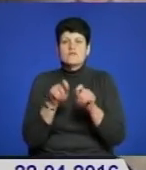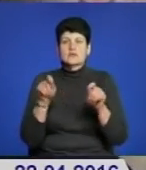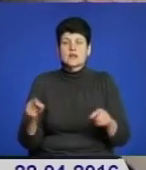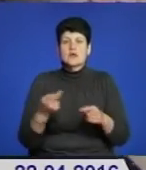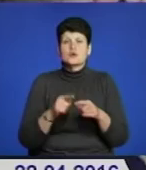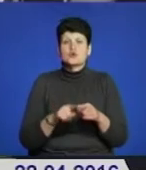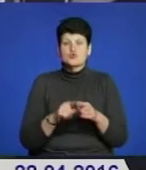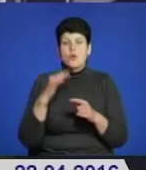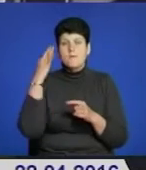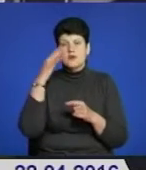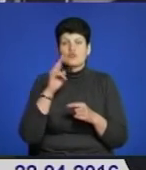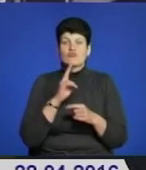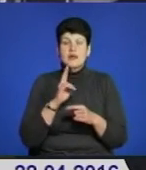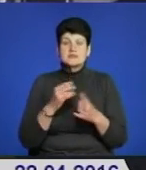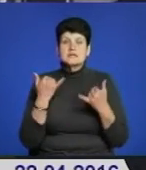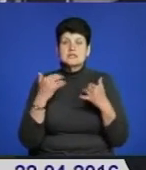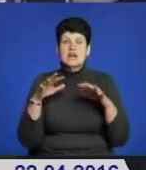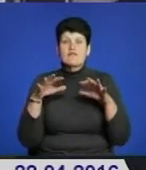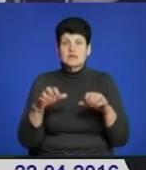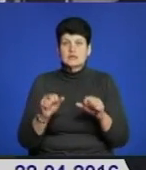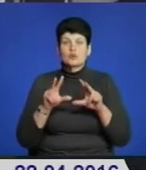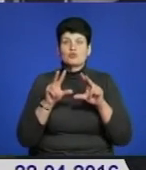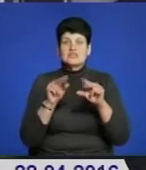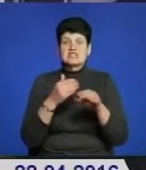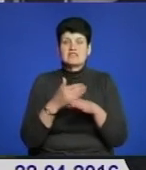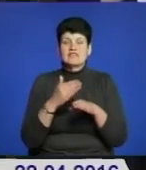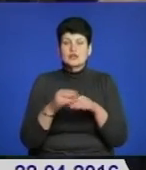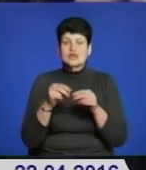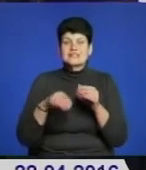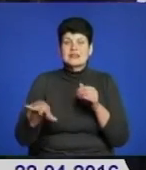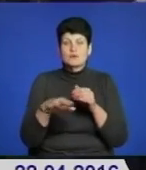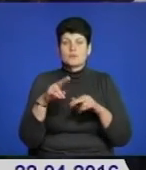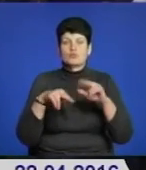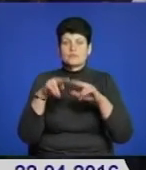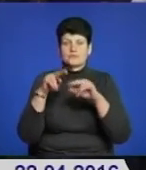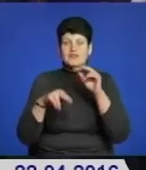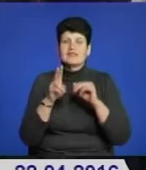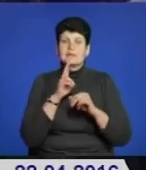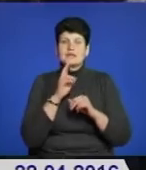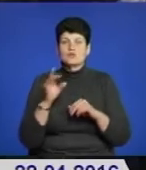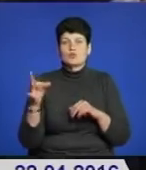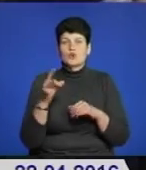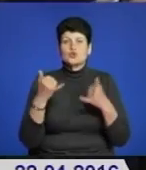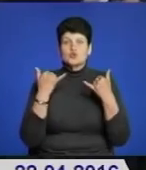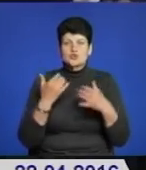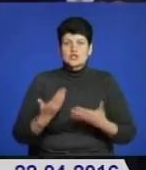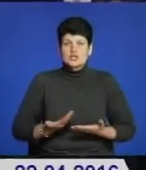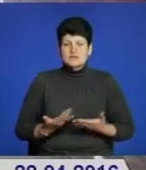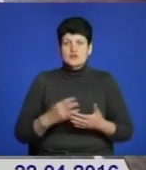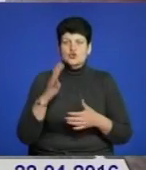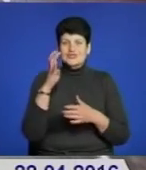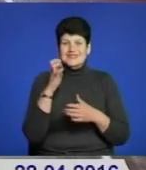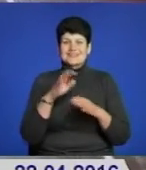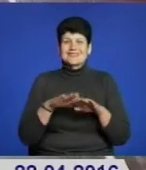мріють і у Кременці. Наразі влада пообіцяла виділити земельну ділянку під забудову. У Кременецькому районі сьогодні живе близько 400